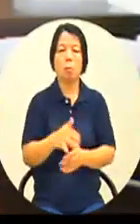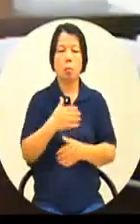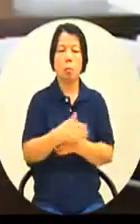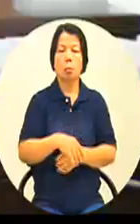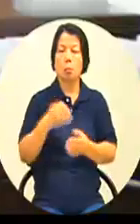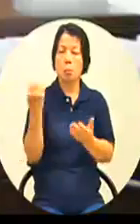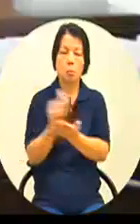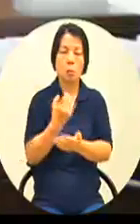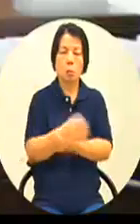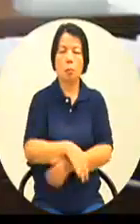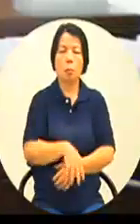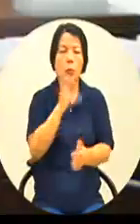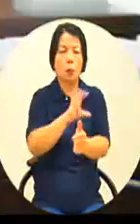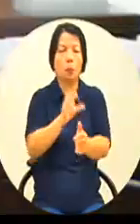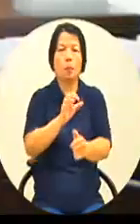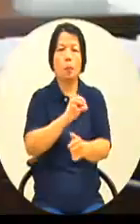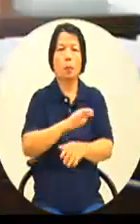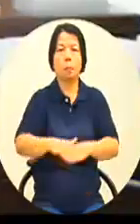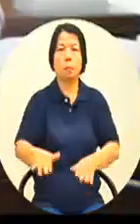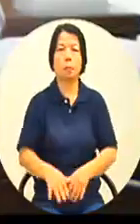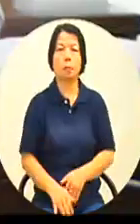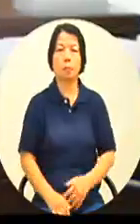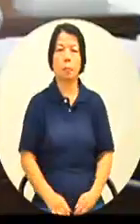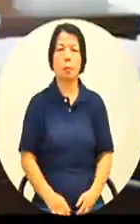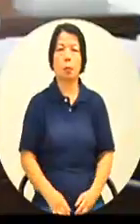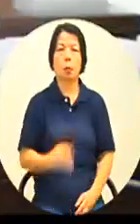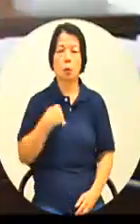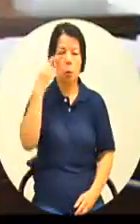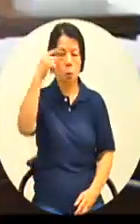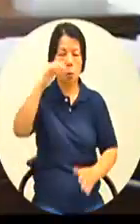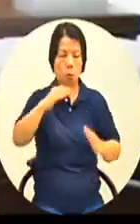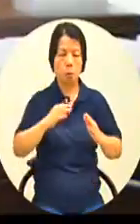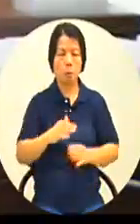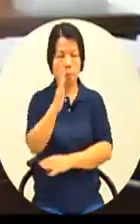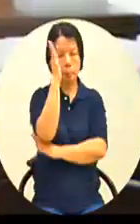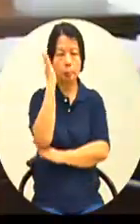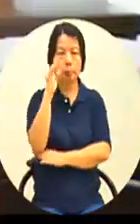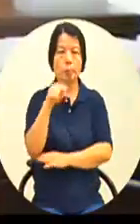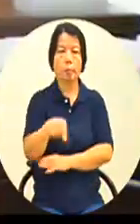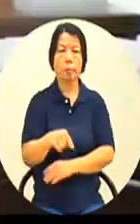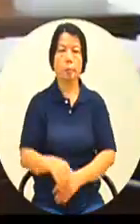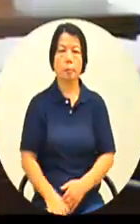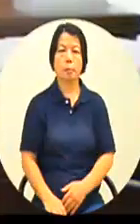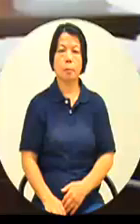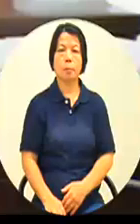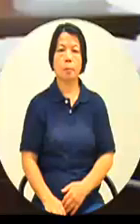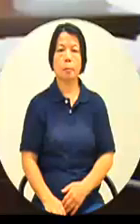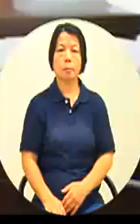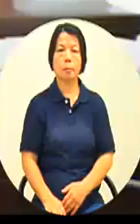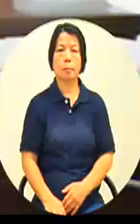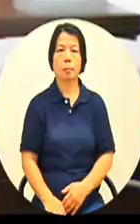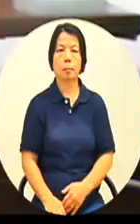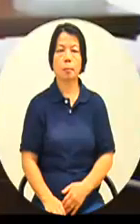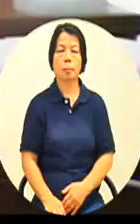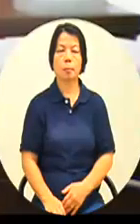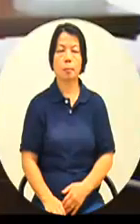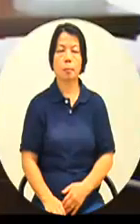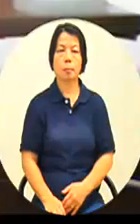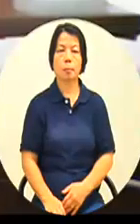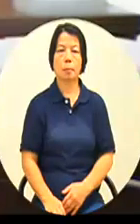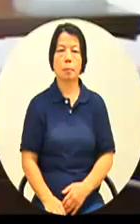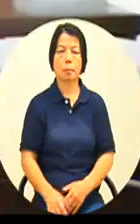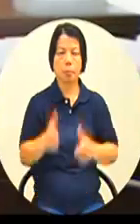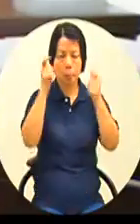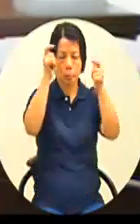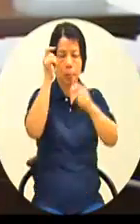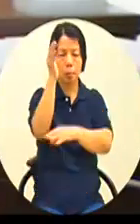死啊，真的是这样。所以我认为政府在这个部分的这个这个脚步太慢